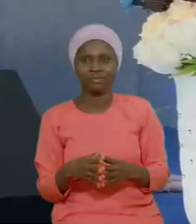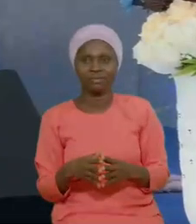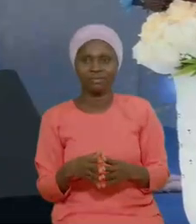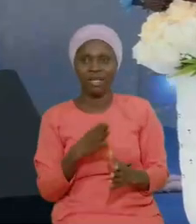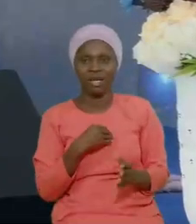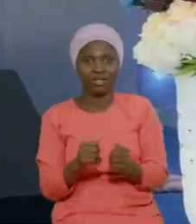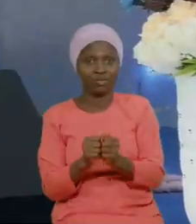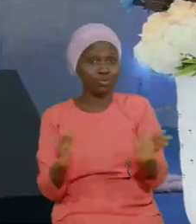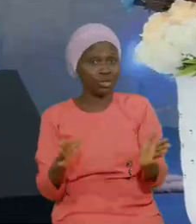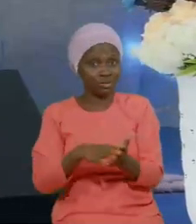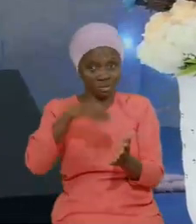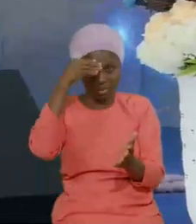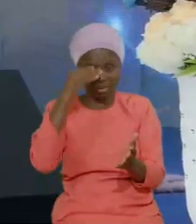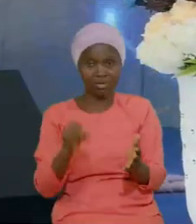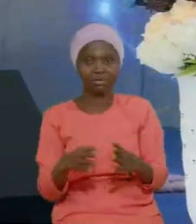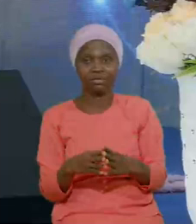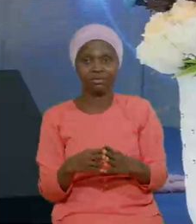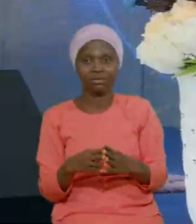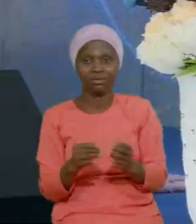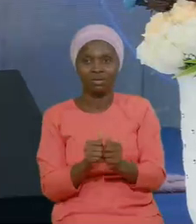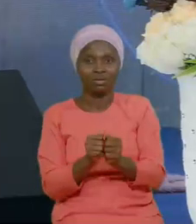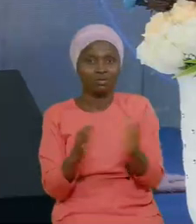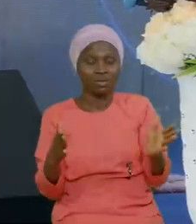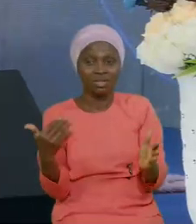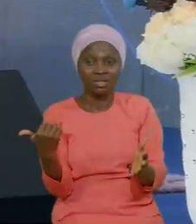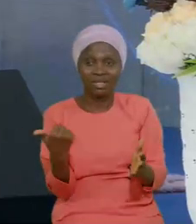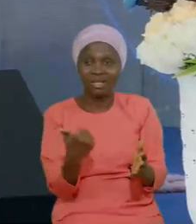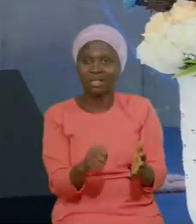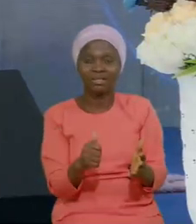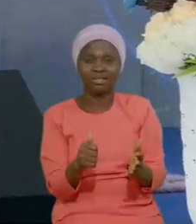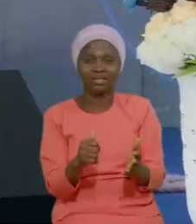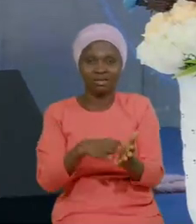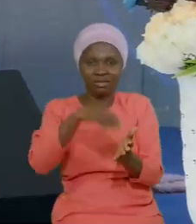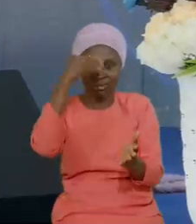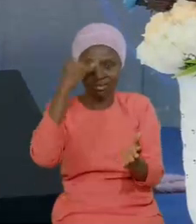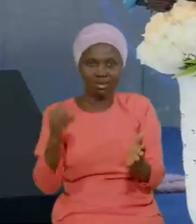Alors il passe à autre chose. Et sans apprendre,